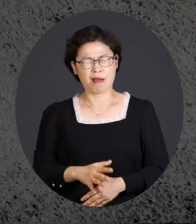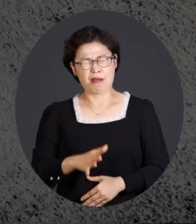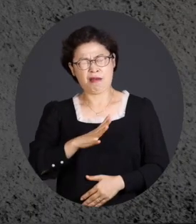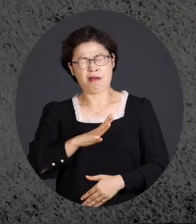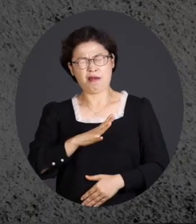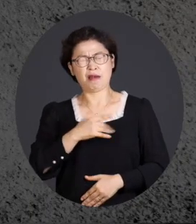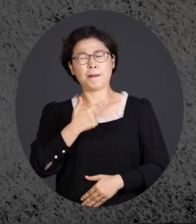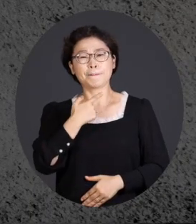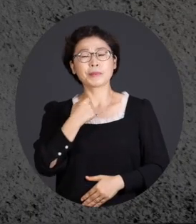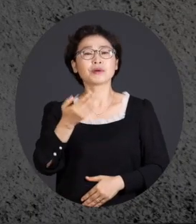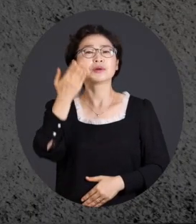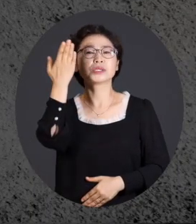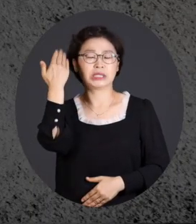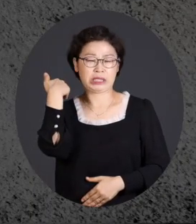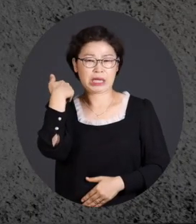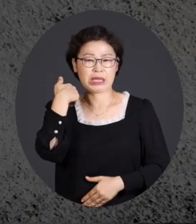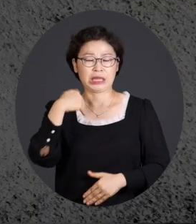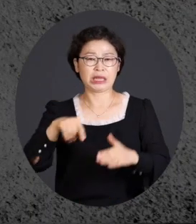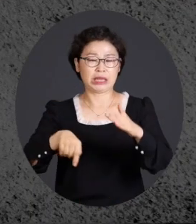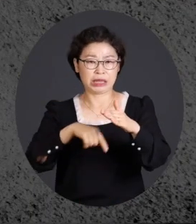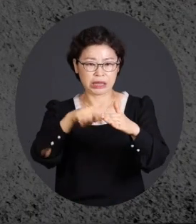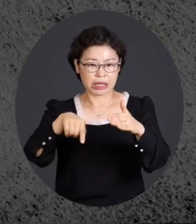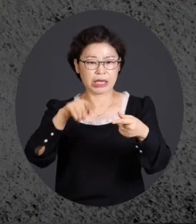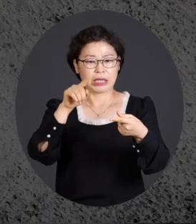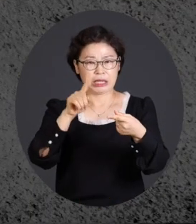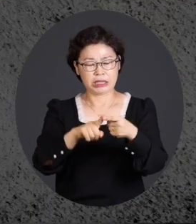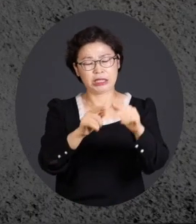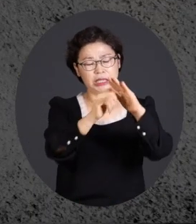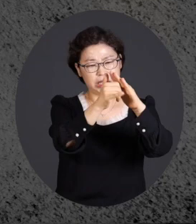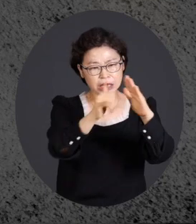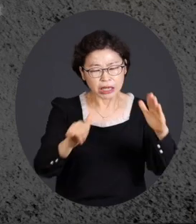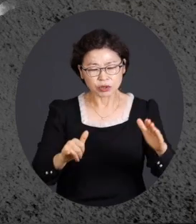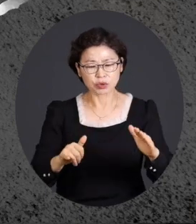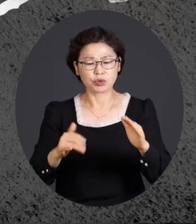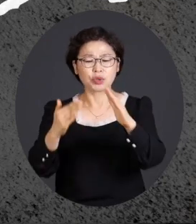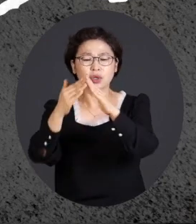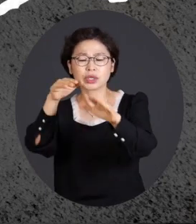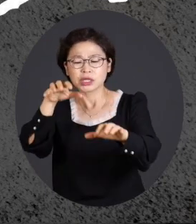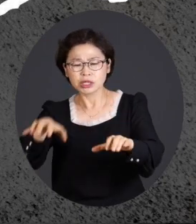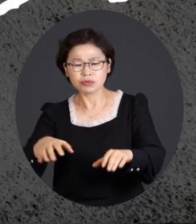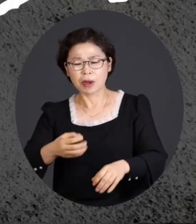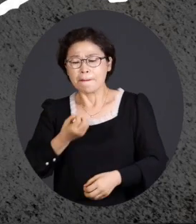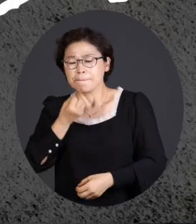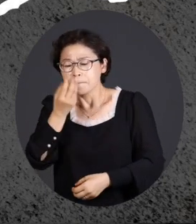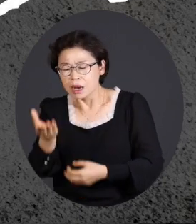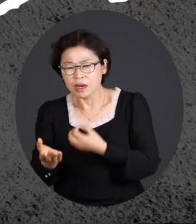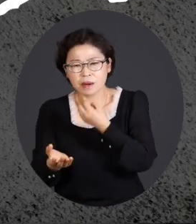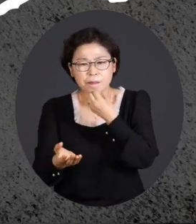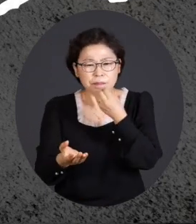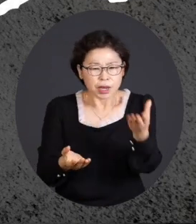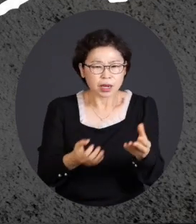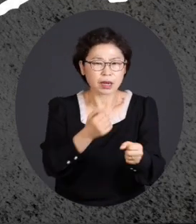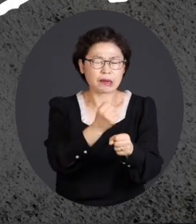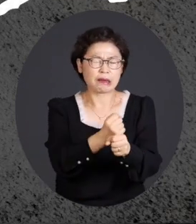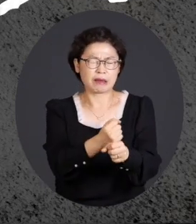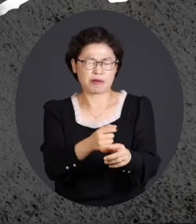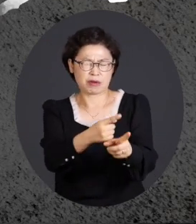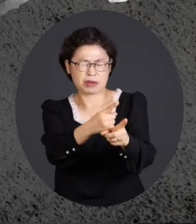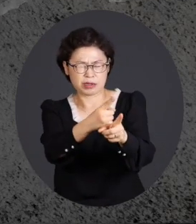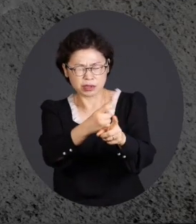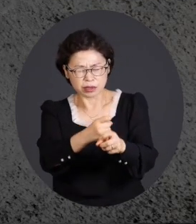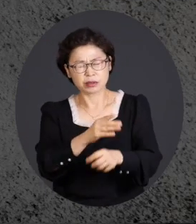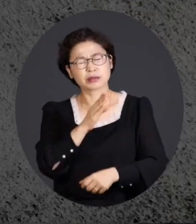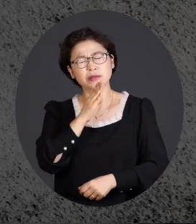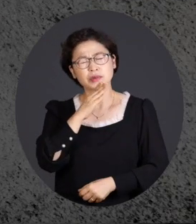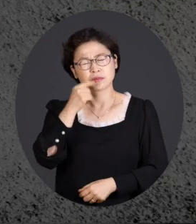끔찍했던 지난한 싸움 속에 가족이자 이웃이었던 사람들이 밀고자가 되고 적이 되는